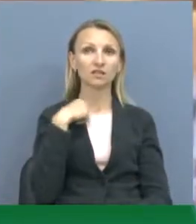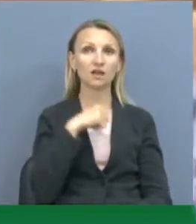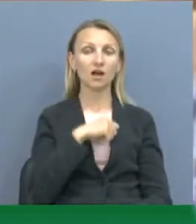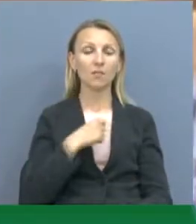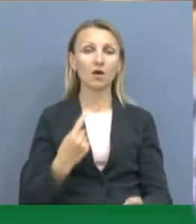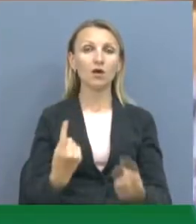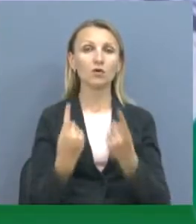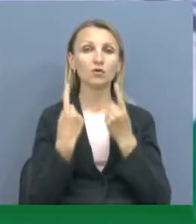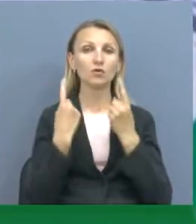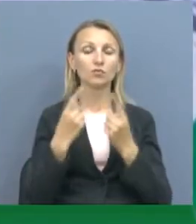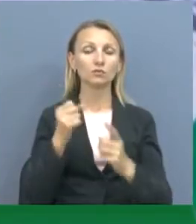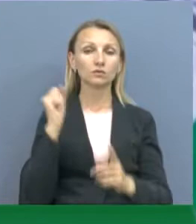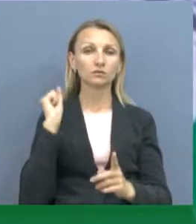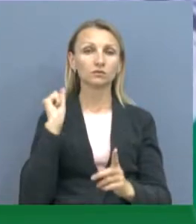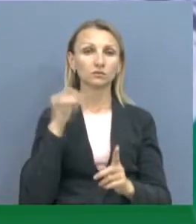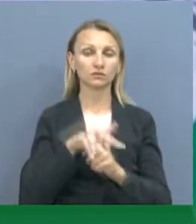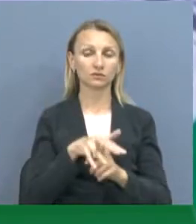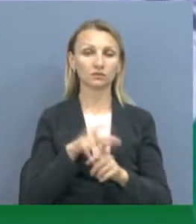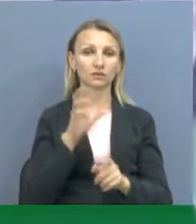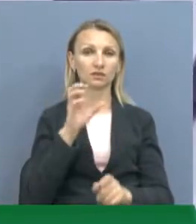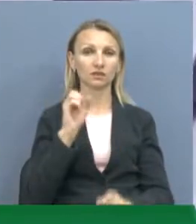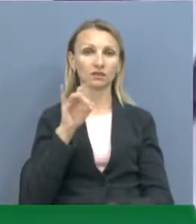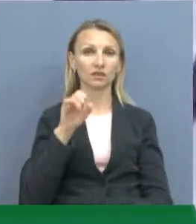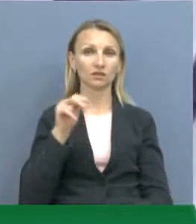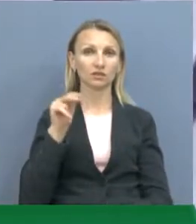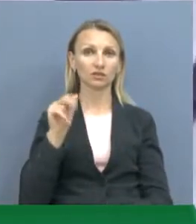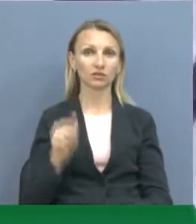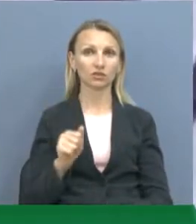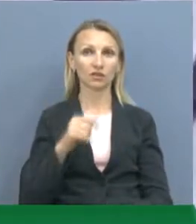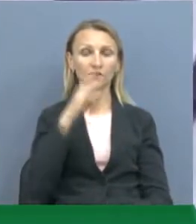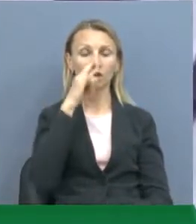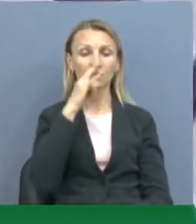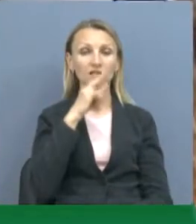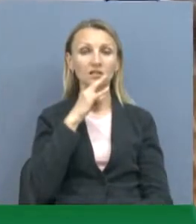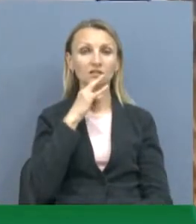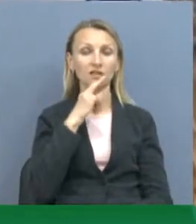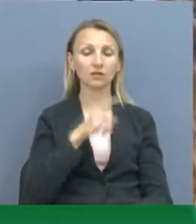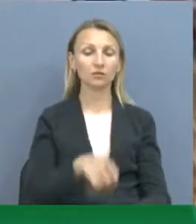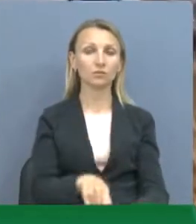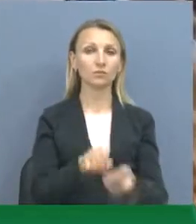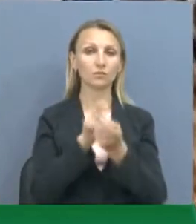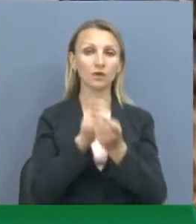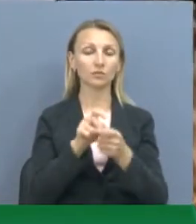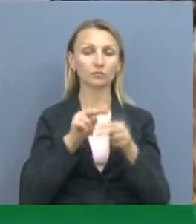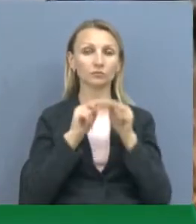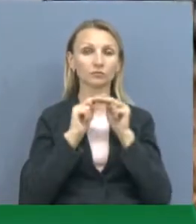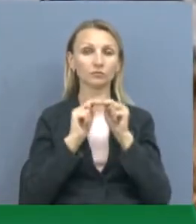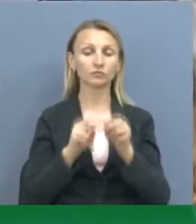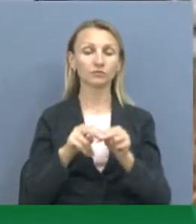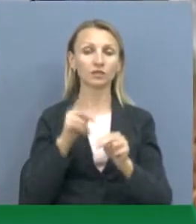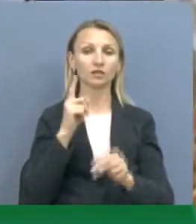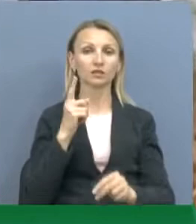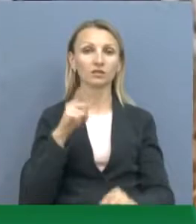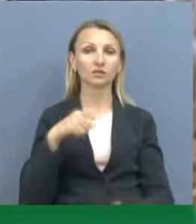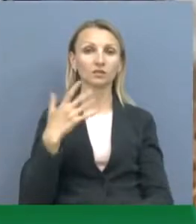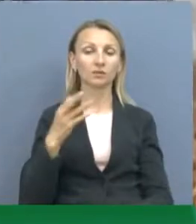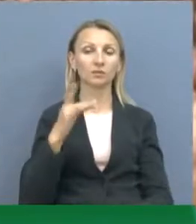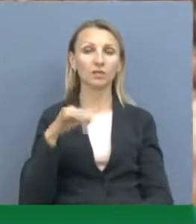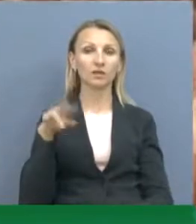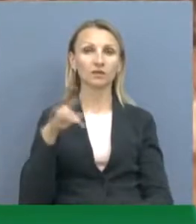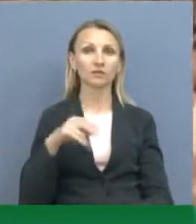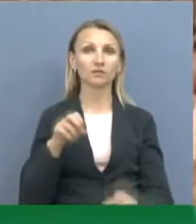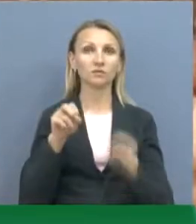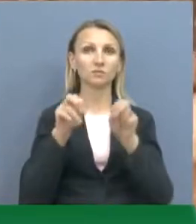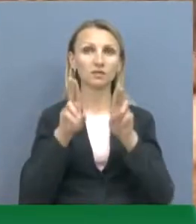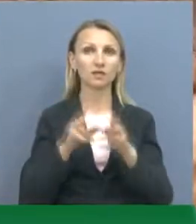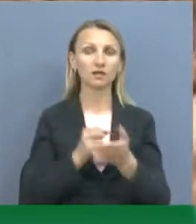крупное нашествие прожорливых насекомых. В Казахстане на борьбу с ними выделено более 1,5 миллиардов тенге. В стране закупили все